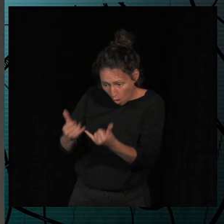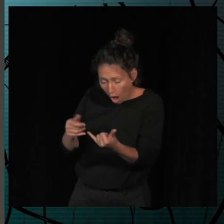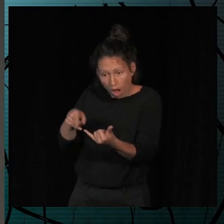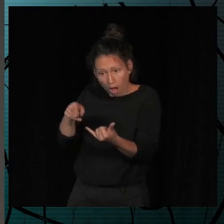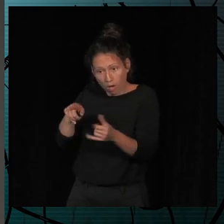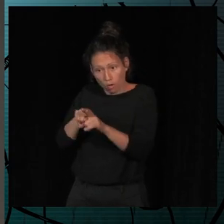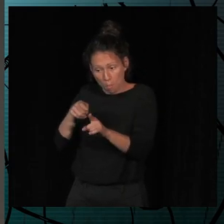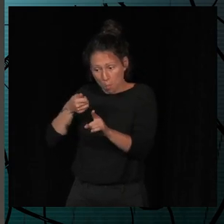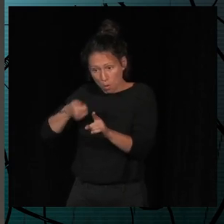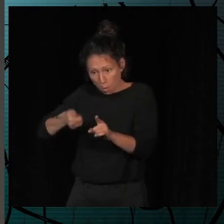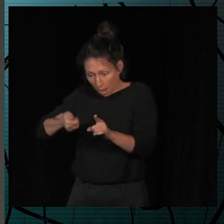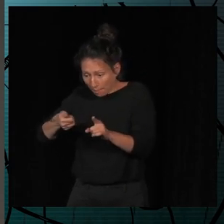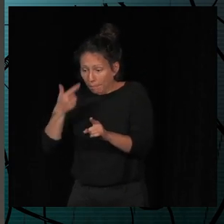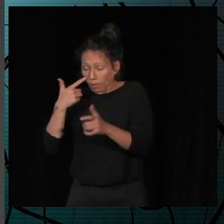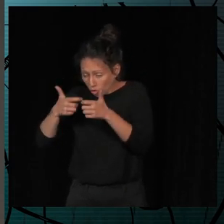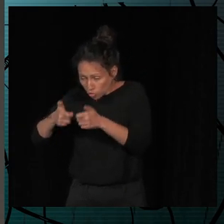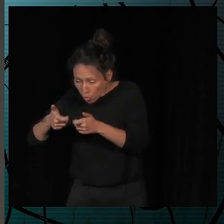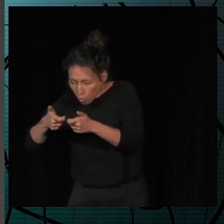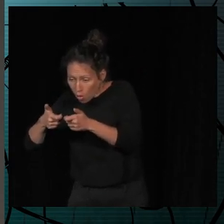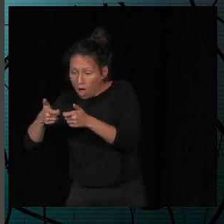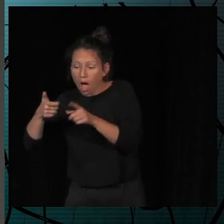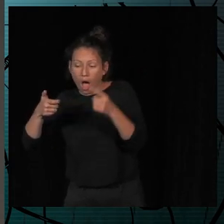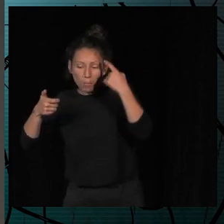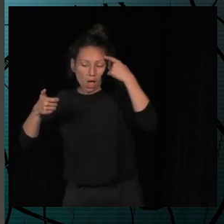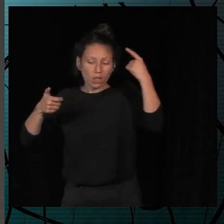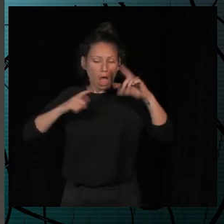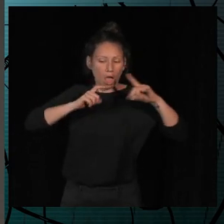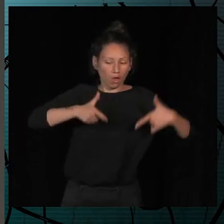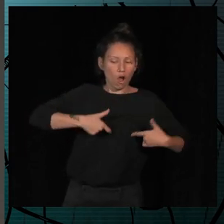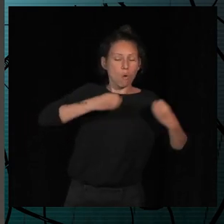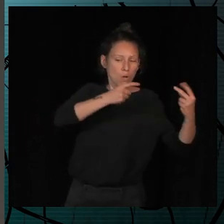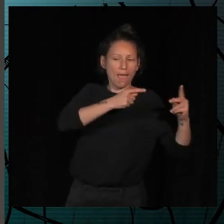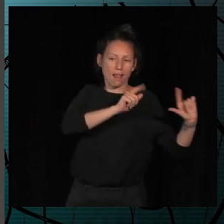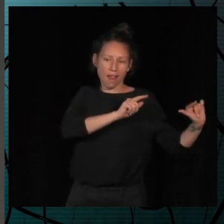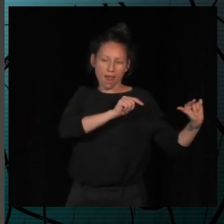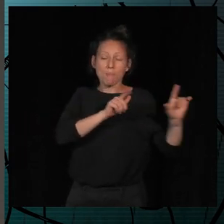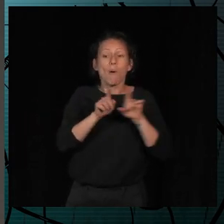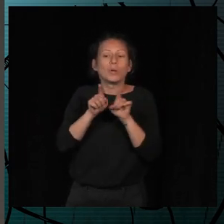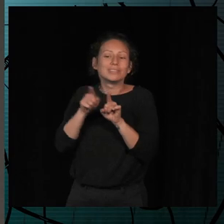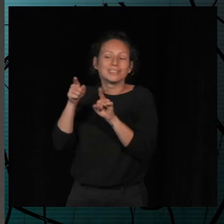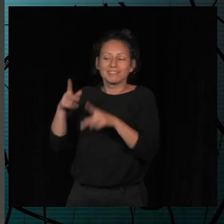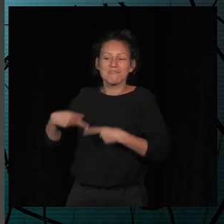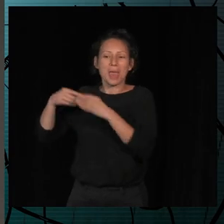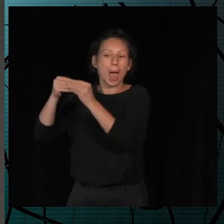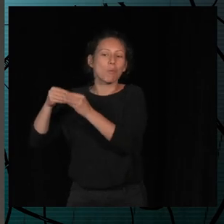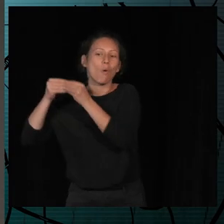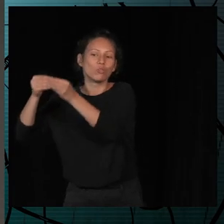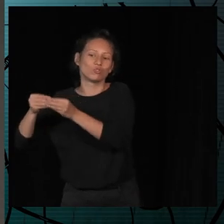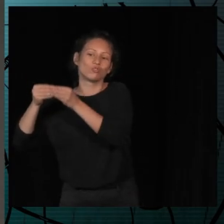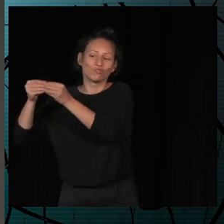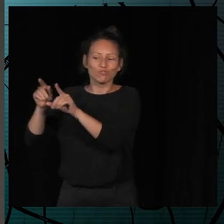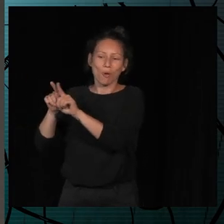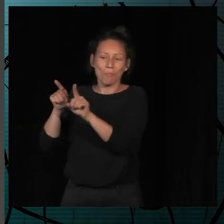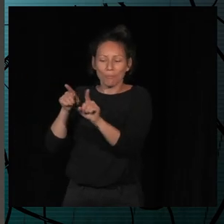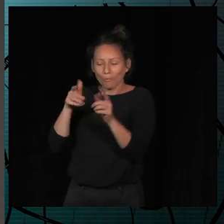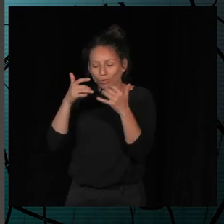vie scolaire ou commencer à investir sa vie amoureuse il sort de la grande angoisse de la crise d'adolescence où on